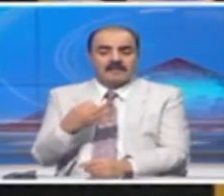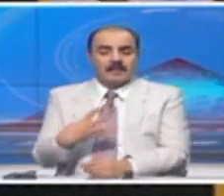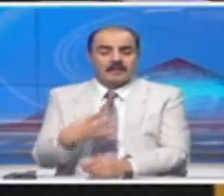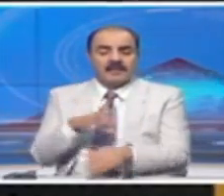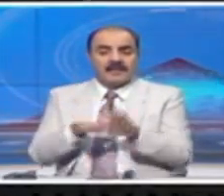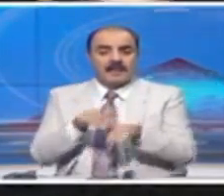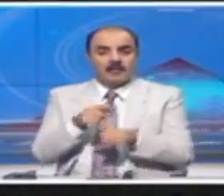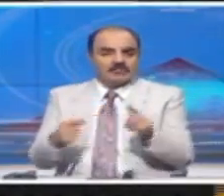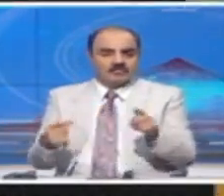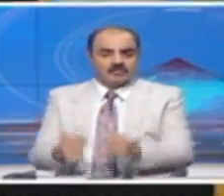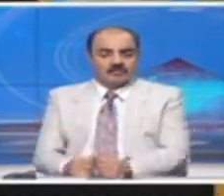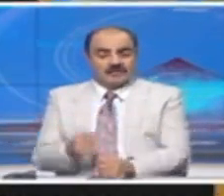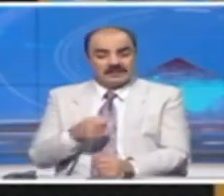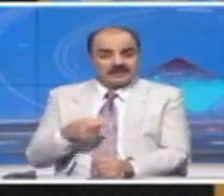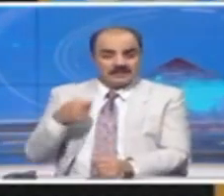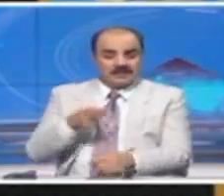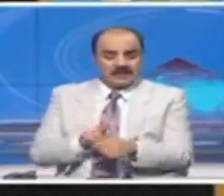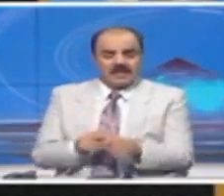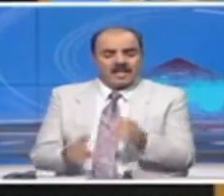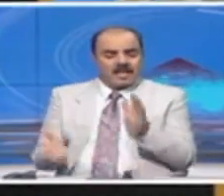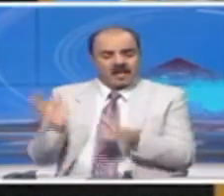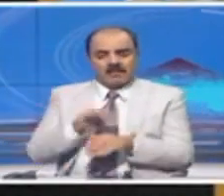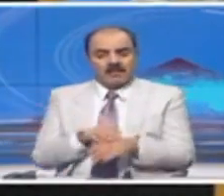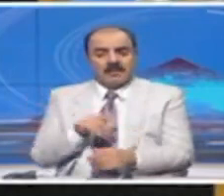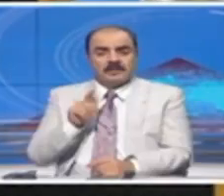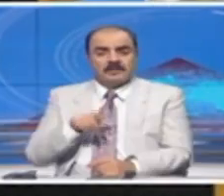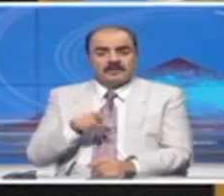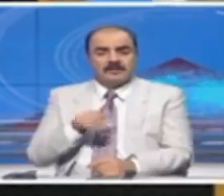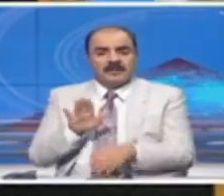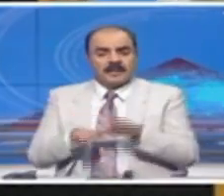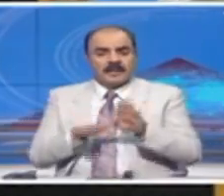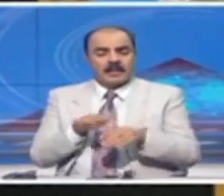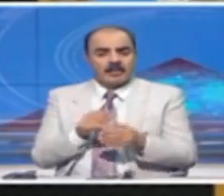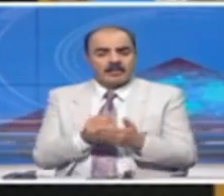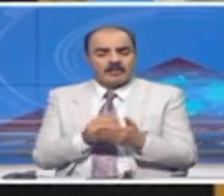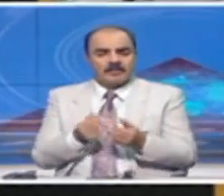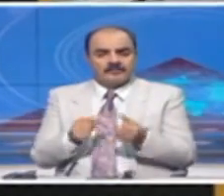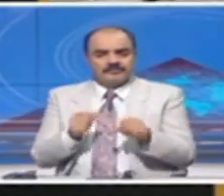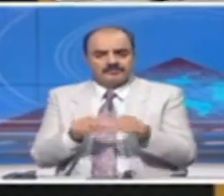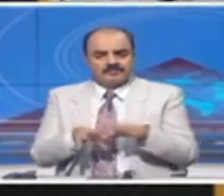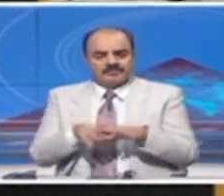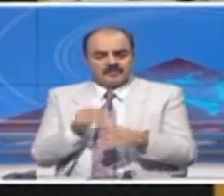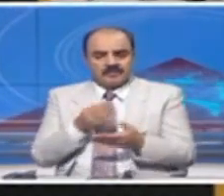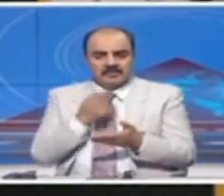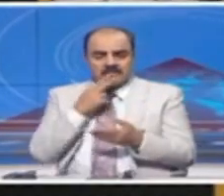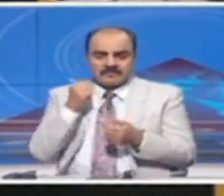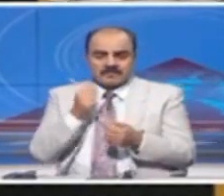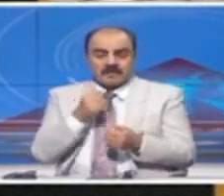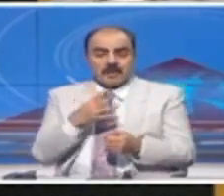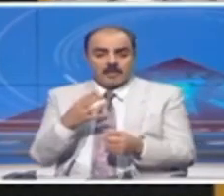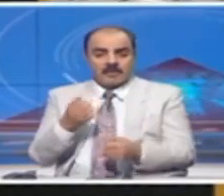43.5 كيلوغرام، إضافة إلى ما يزيد على 16 كيلوغرام من مخدر الاستروكس وعدد